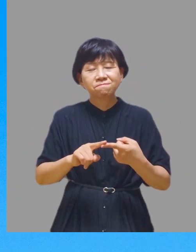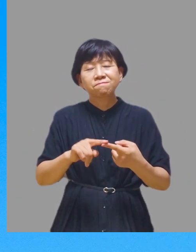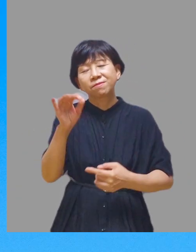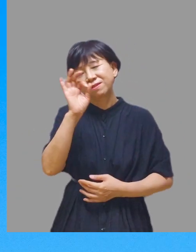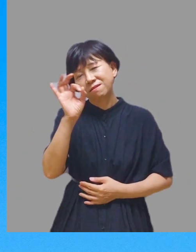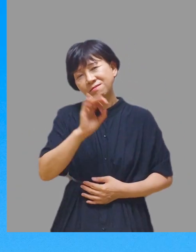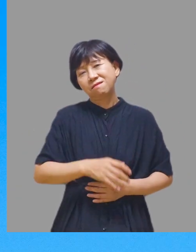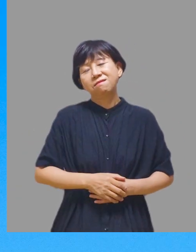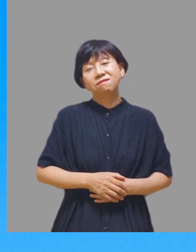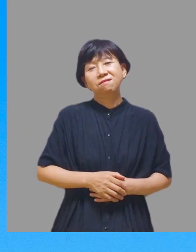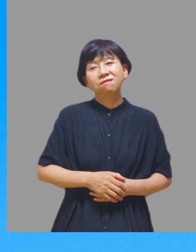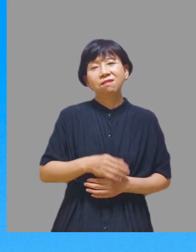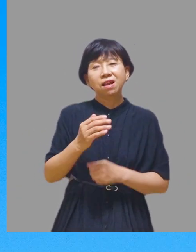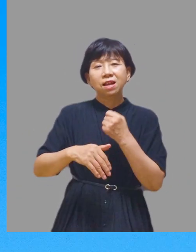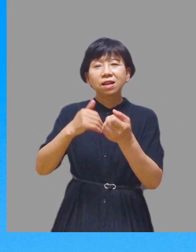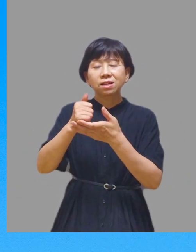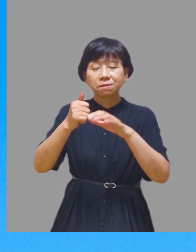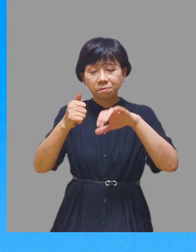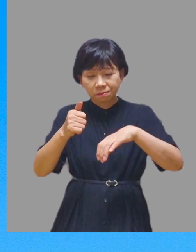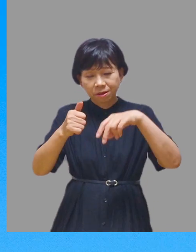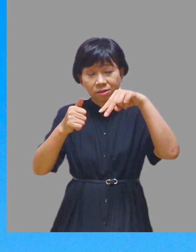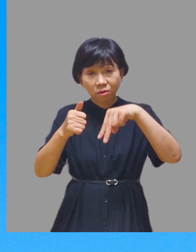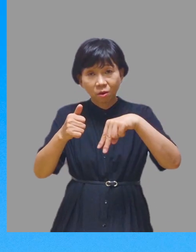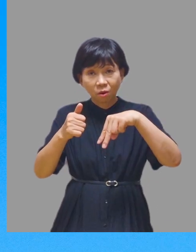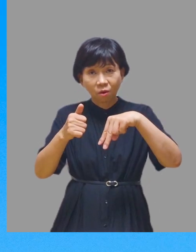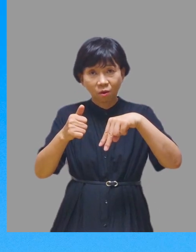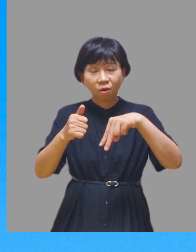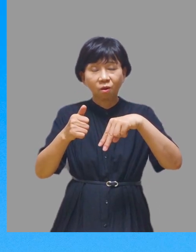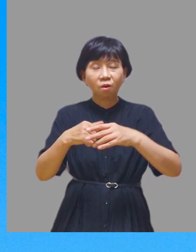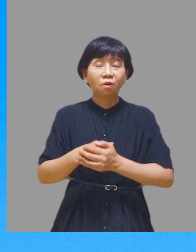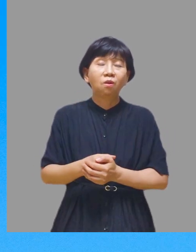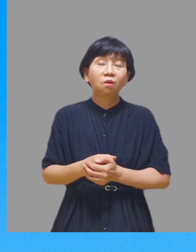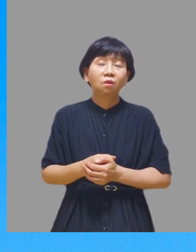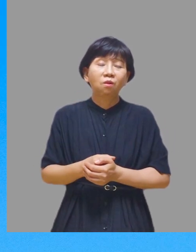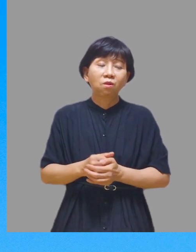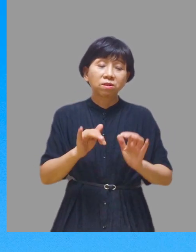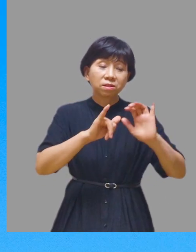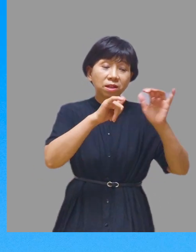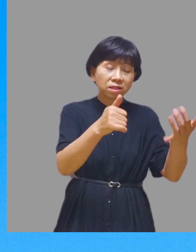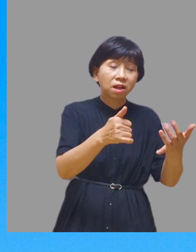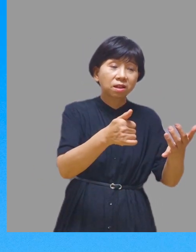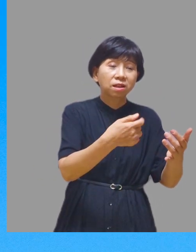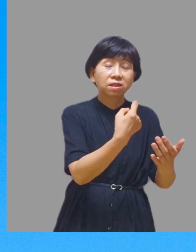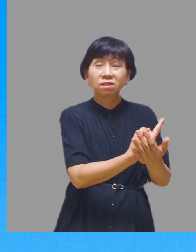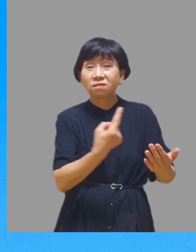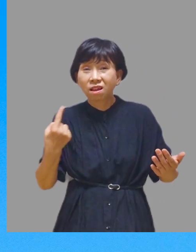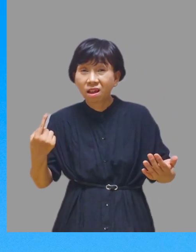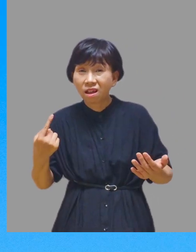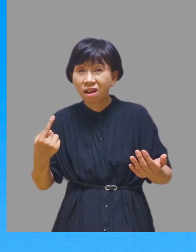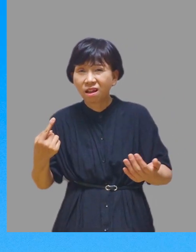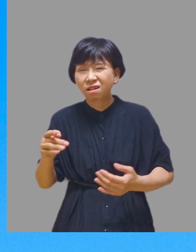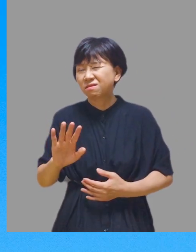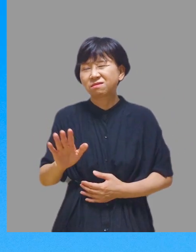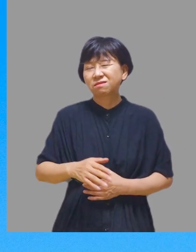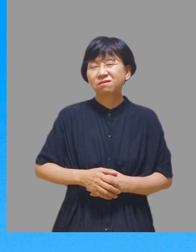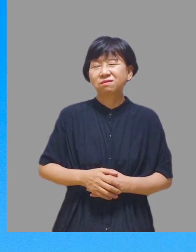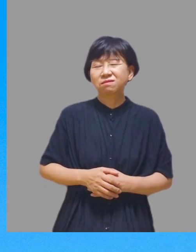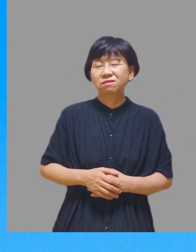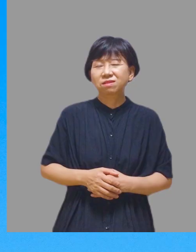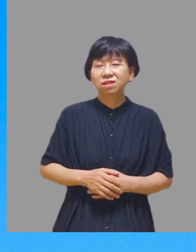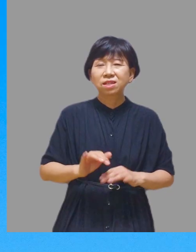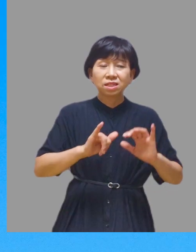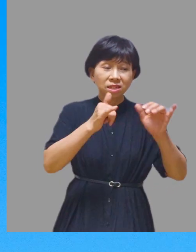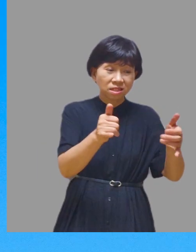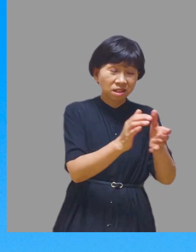성도 여러분, 하나님 앞에 선다는 것은요, 말씀을 오해하지 마세요. 세상에 등 돌리라는 얘기가 아닙니다. 세상의 친구들을